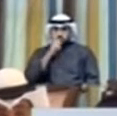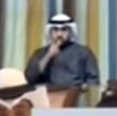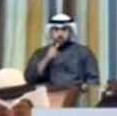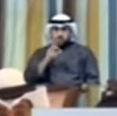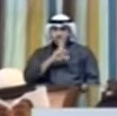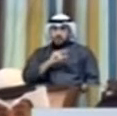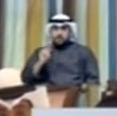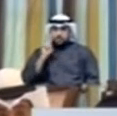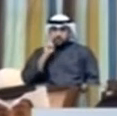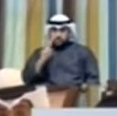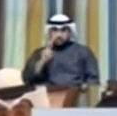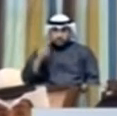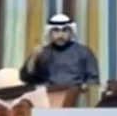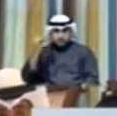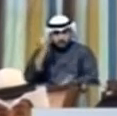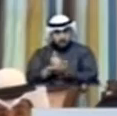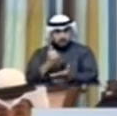الترصد وصدق الإصرار